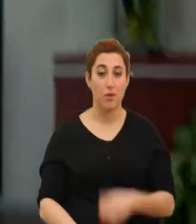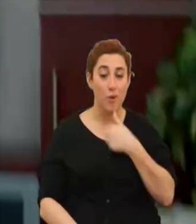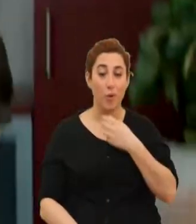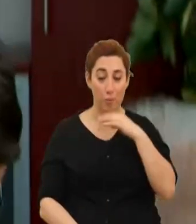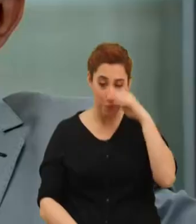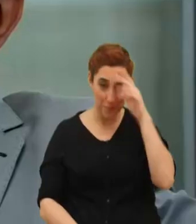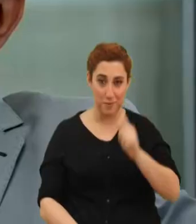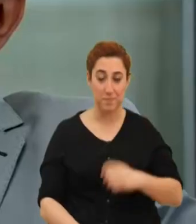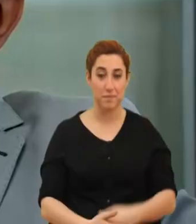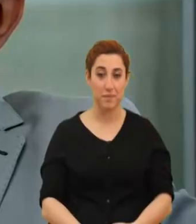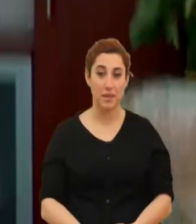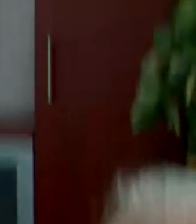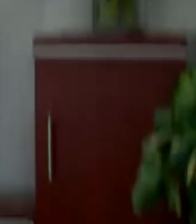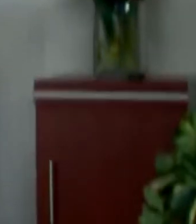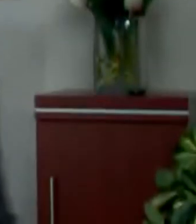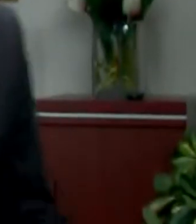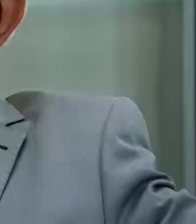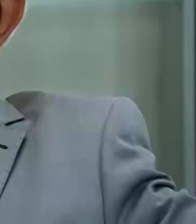Öpeyim babacığım.